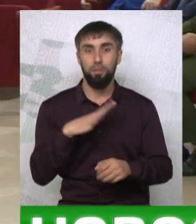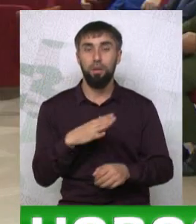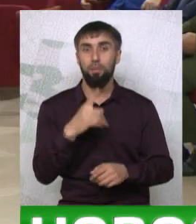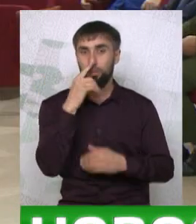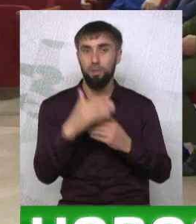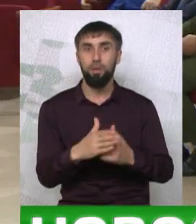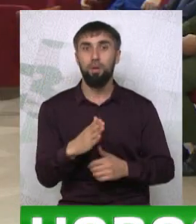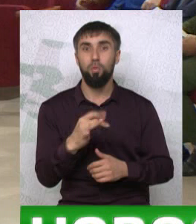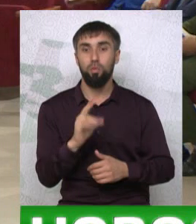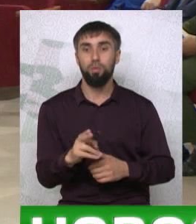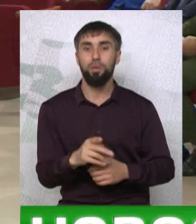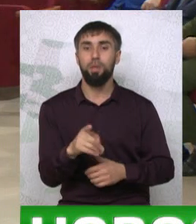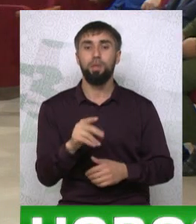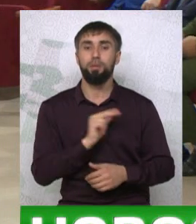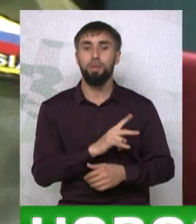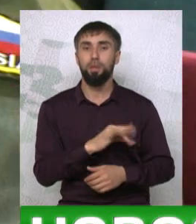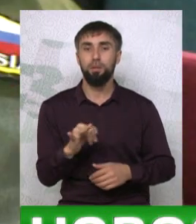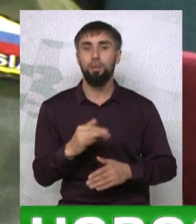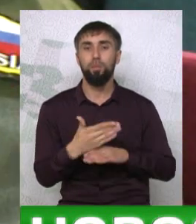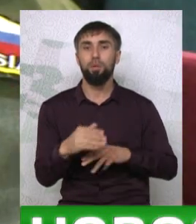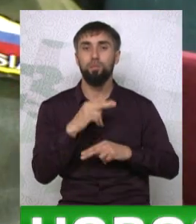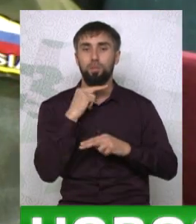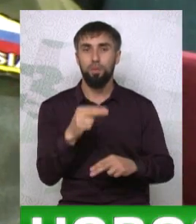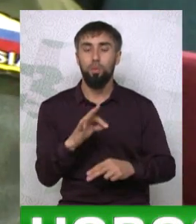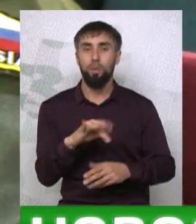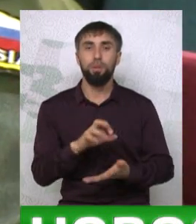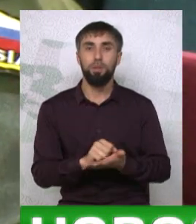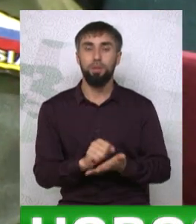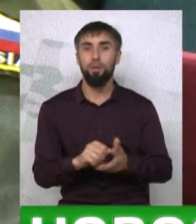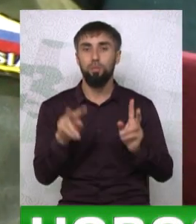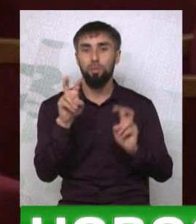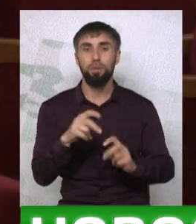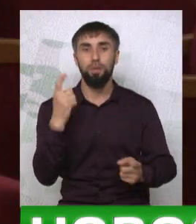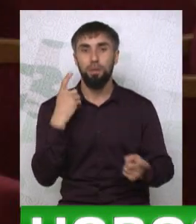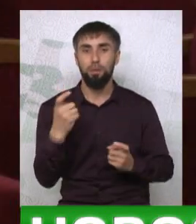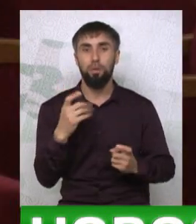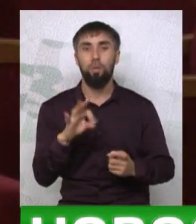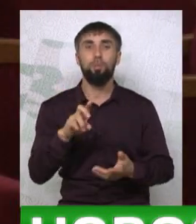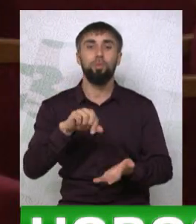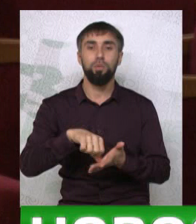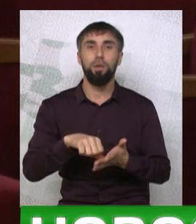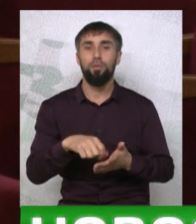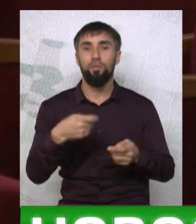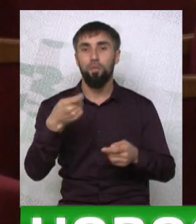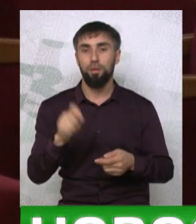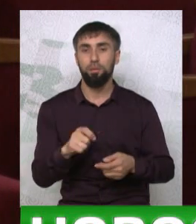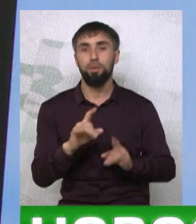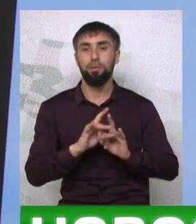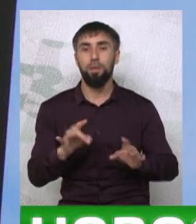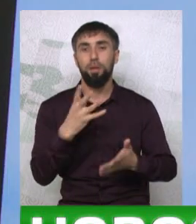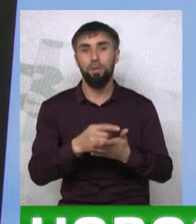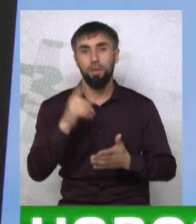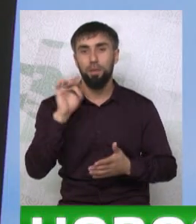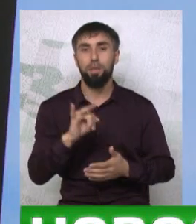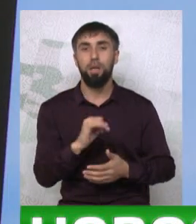Восток. Сотрудники НИИ этой теме уделяют особое внимание. Они занимаются поисками информации об участниках войны, делятся своими знаниями